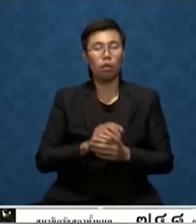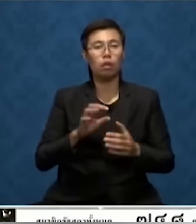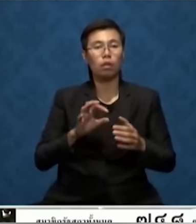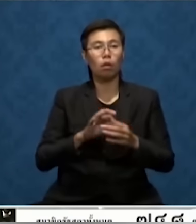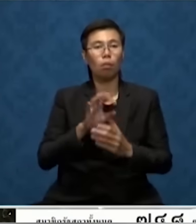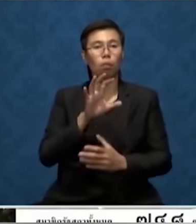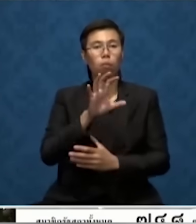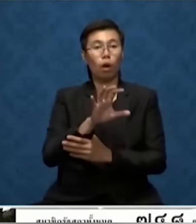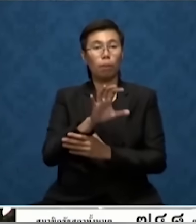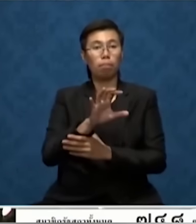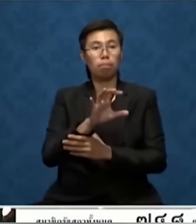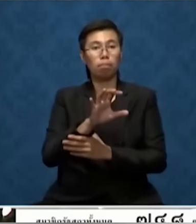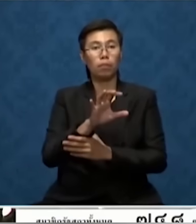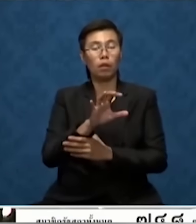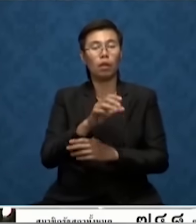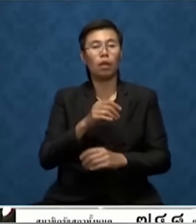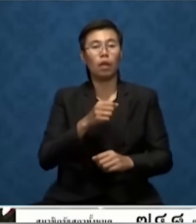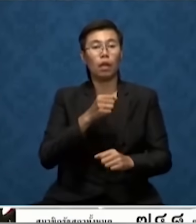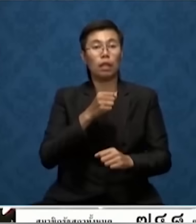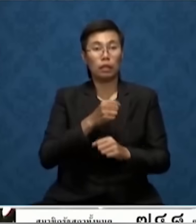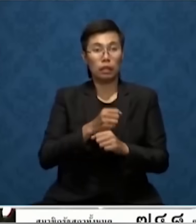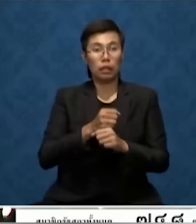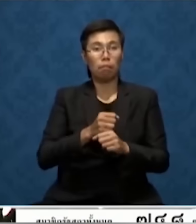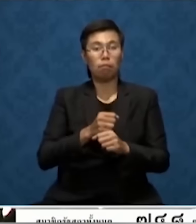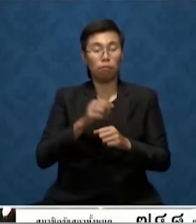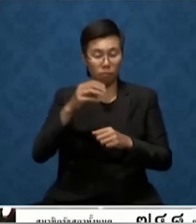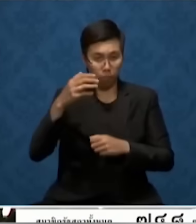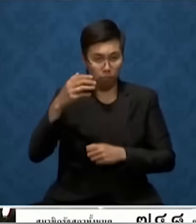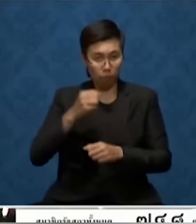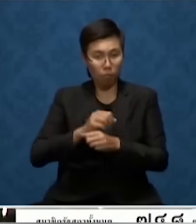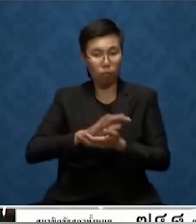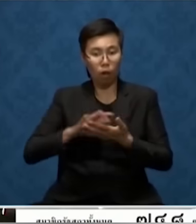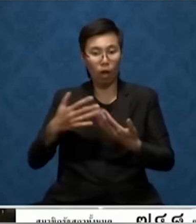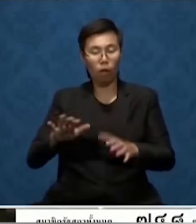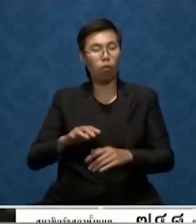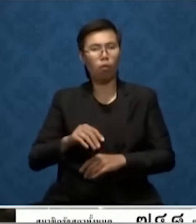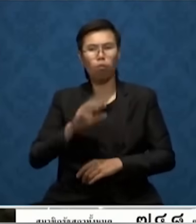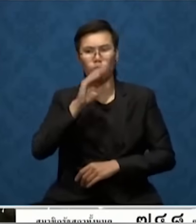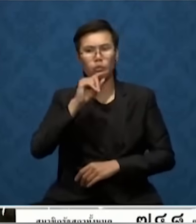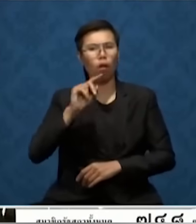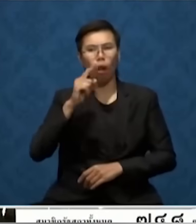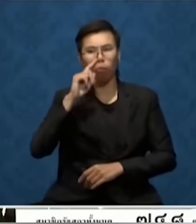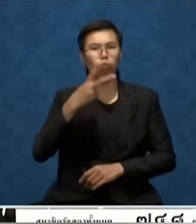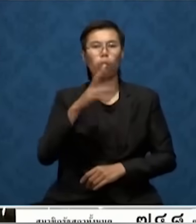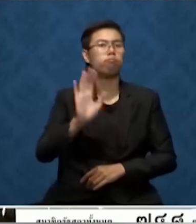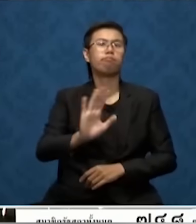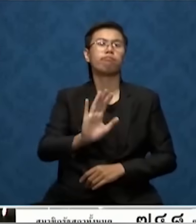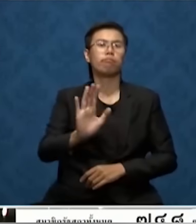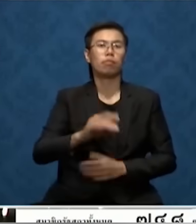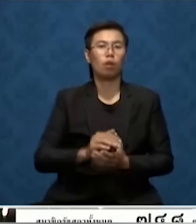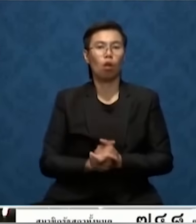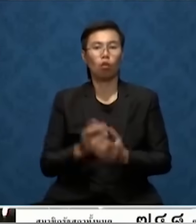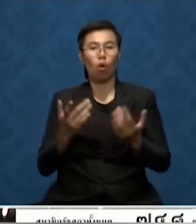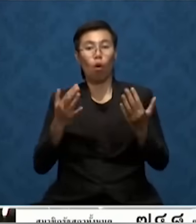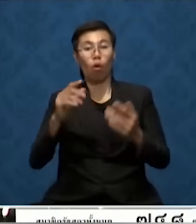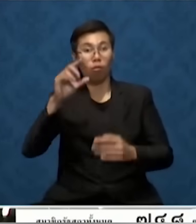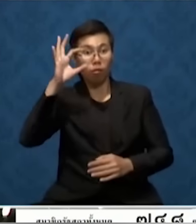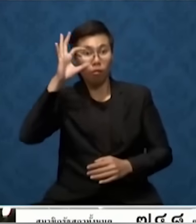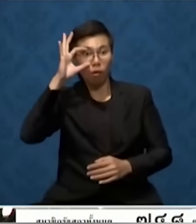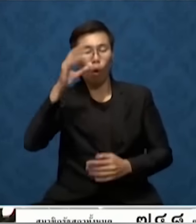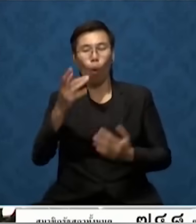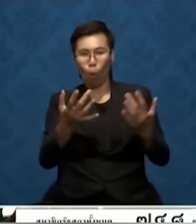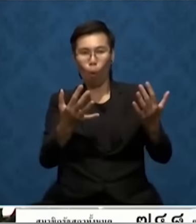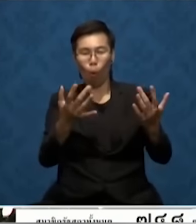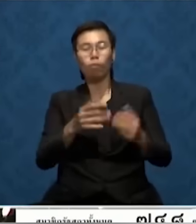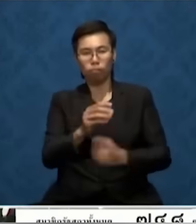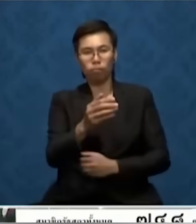ครับเรื่องที่ทำมาแล้วไม่ต้องพูดนะครับนะครับท่านวิโรจน์เดี๋ยวก็ถึงคิวท่านนะครับนะครับ